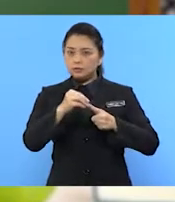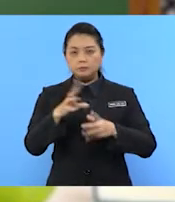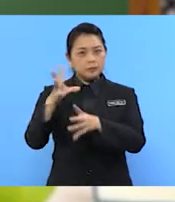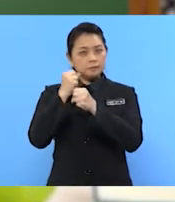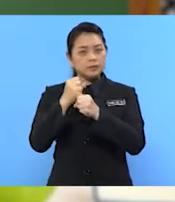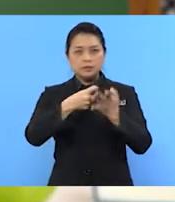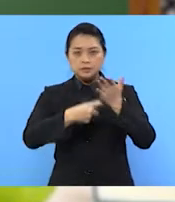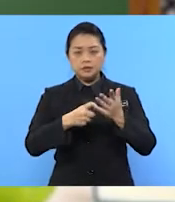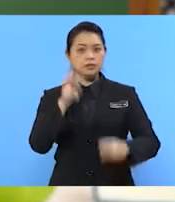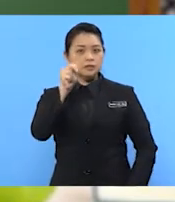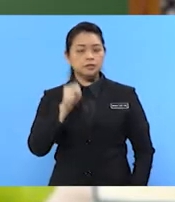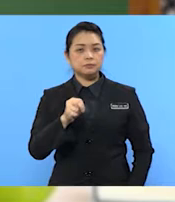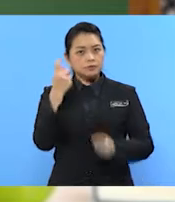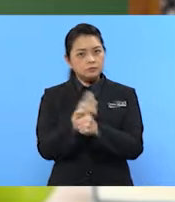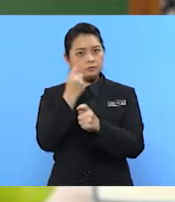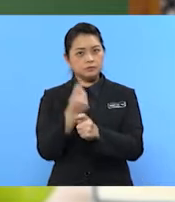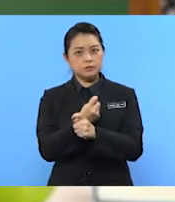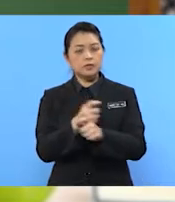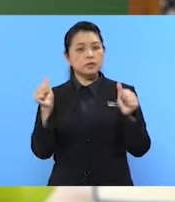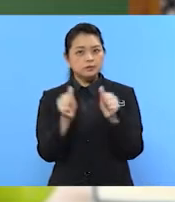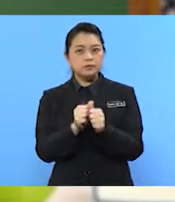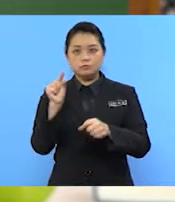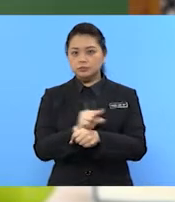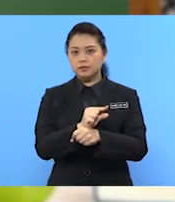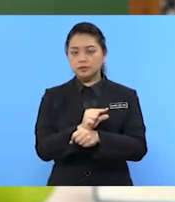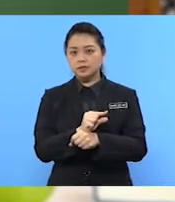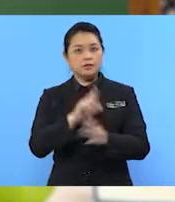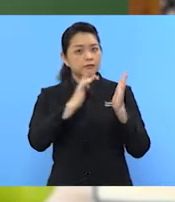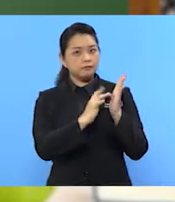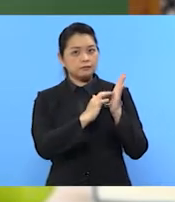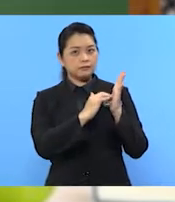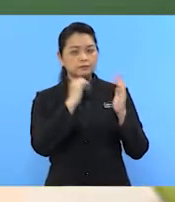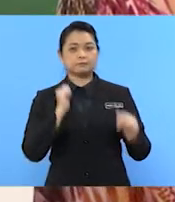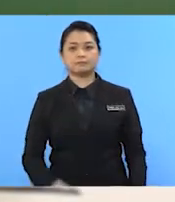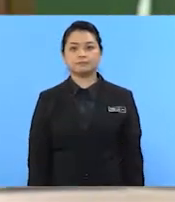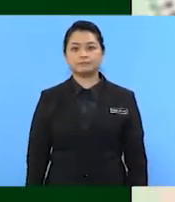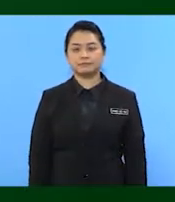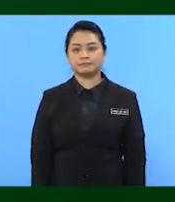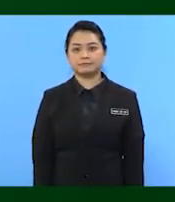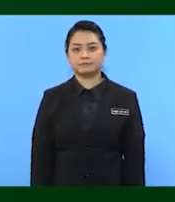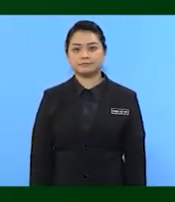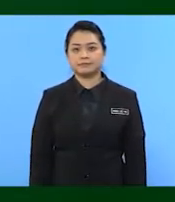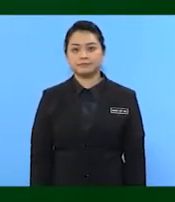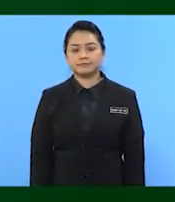atau mendapatkan nilai nisbah trigonometri dengan menggunakan kalkulator.